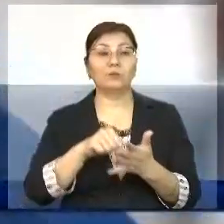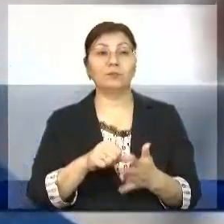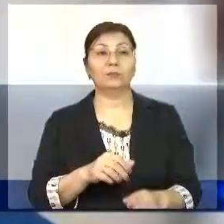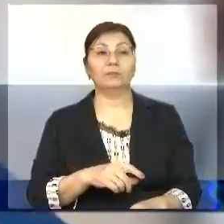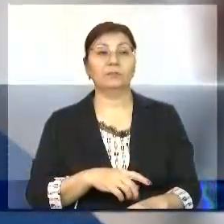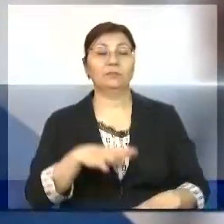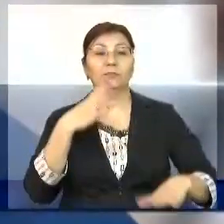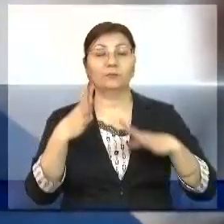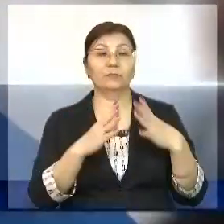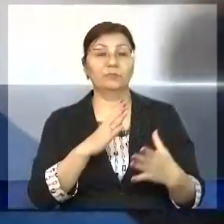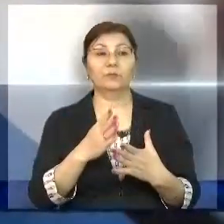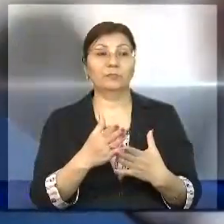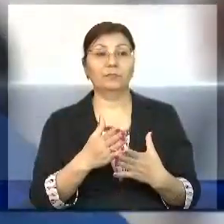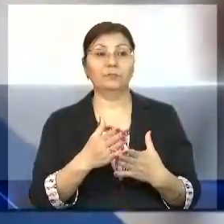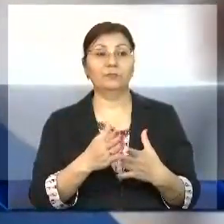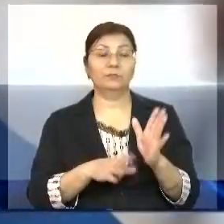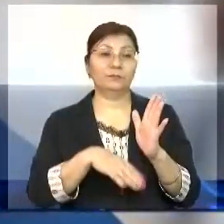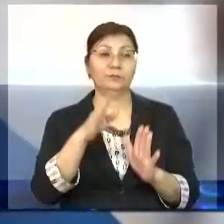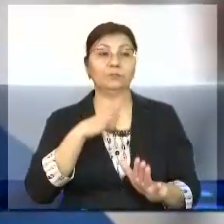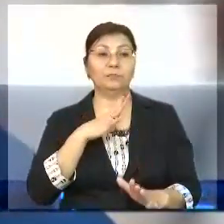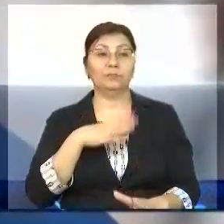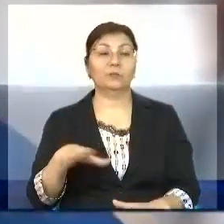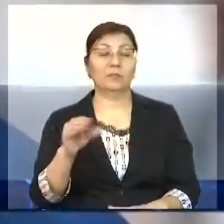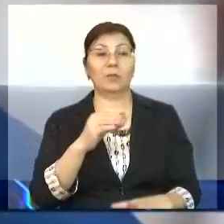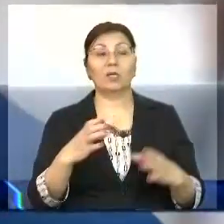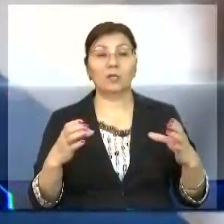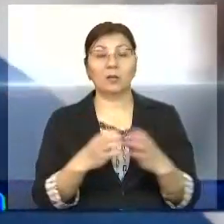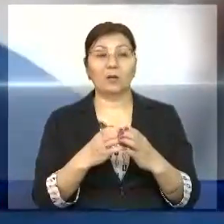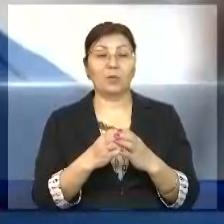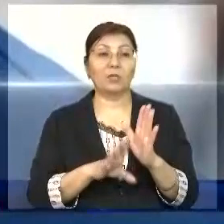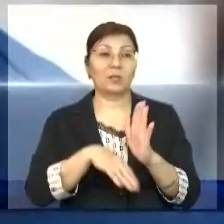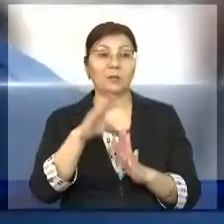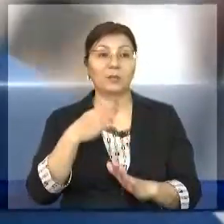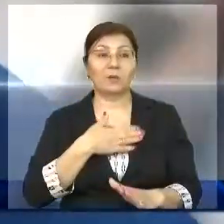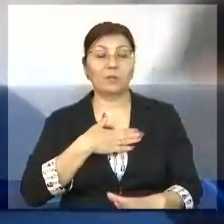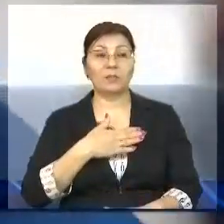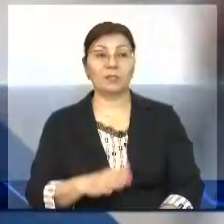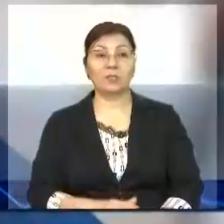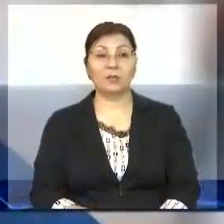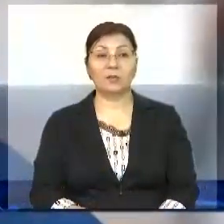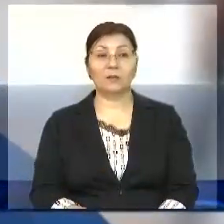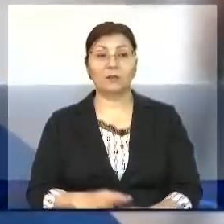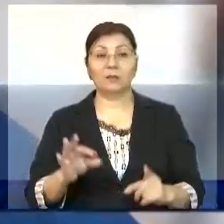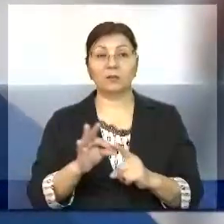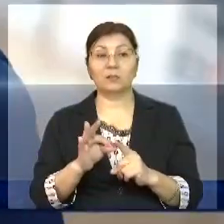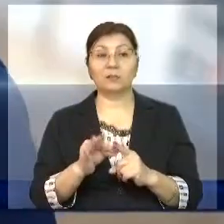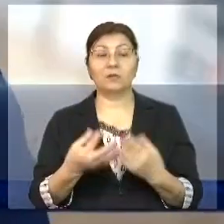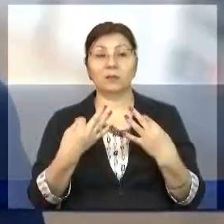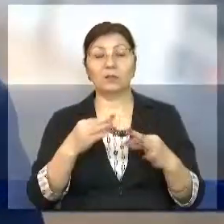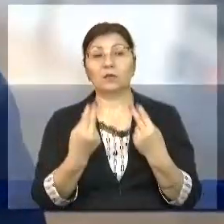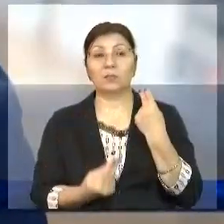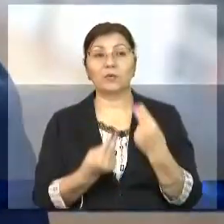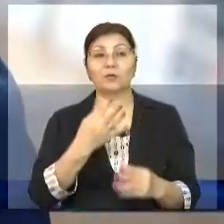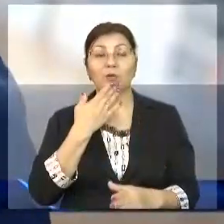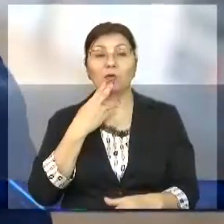Бізде білмеймін, барлық командалар жақсы біз үшін. Және бізде цель еркіндікпен ойнауға. Ұлттық